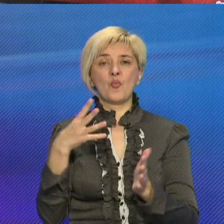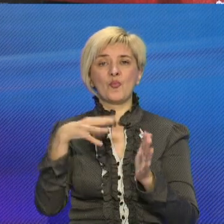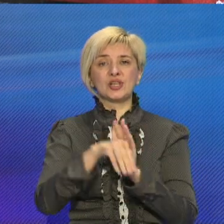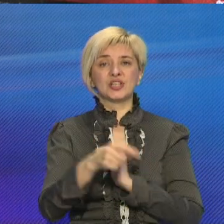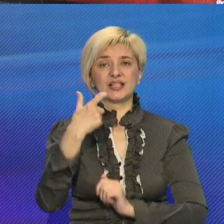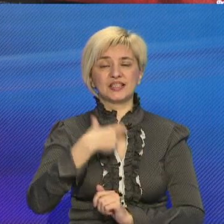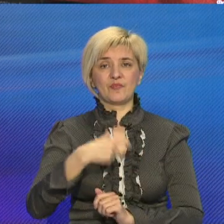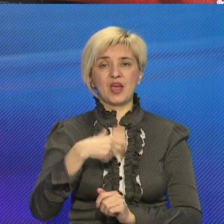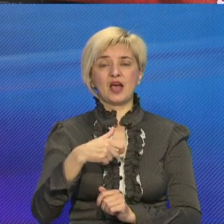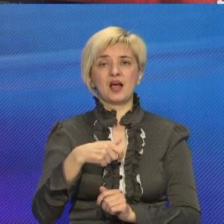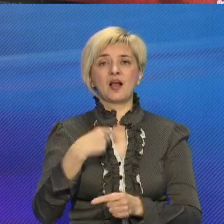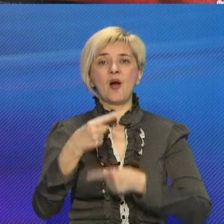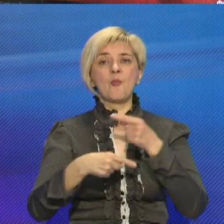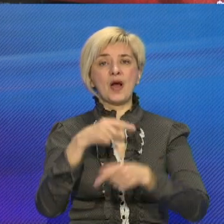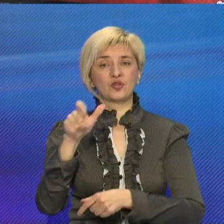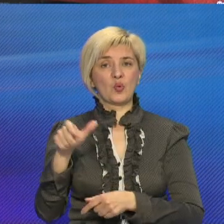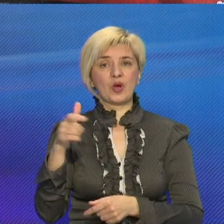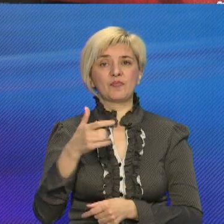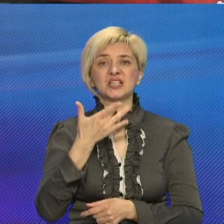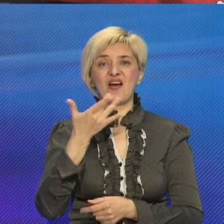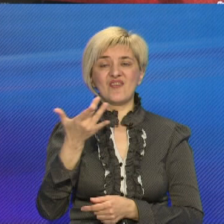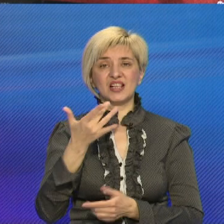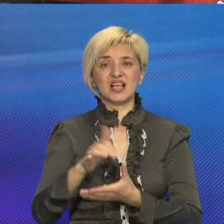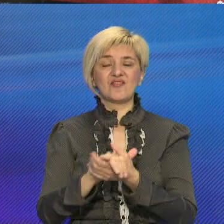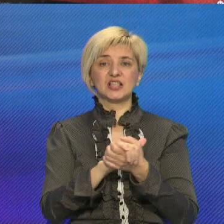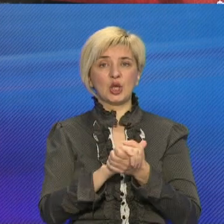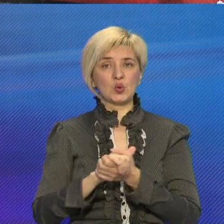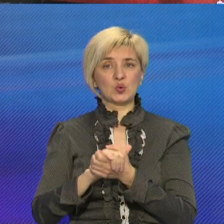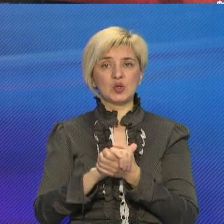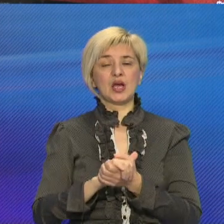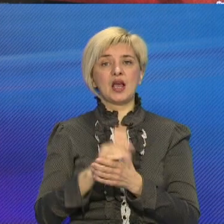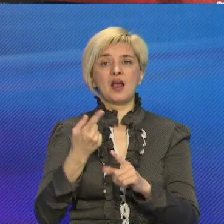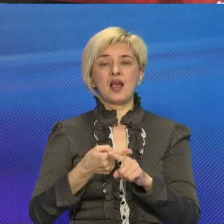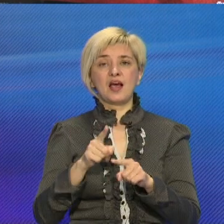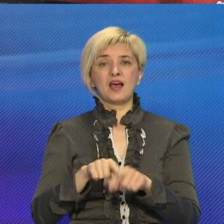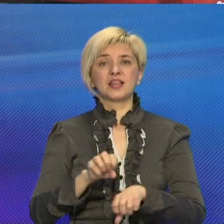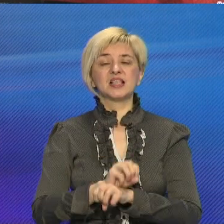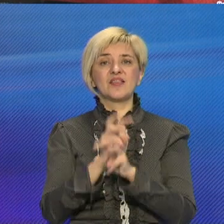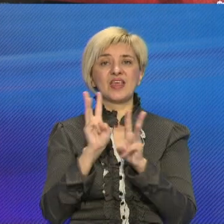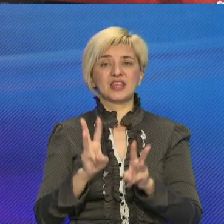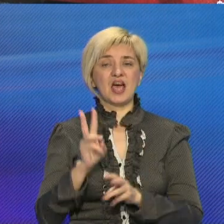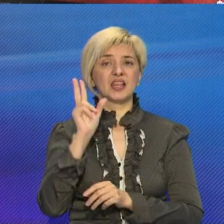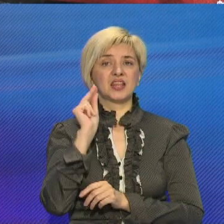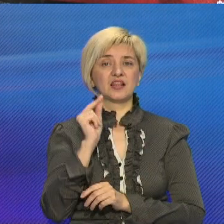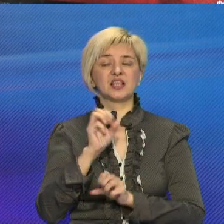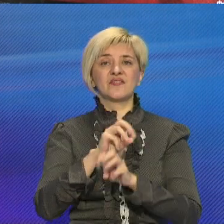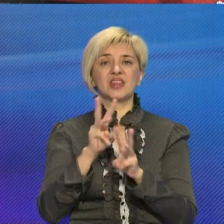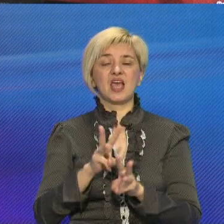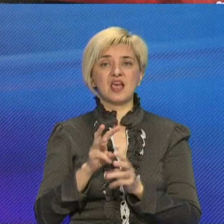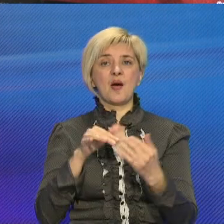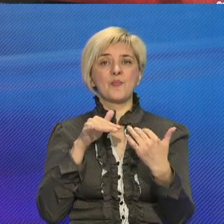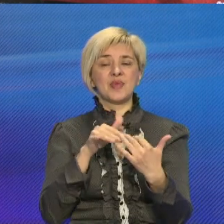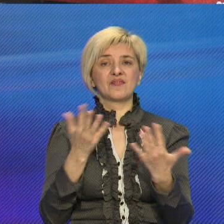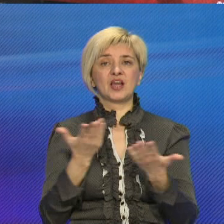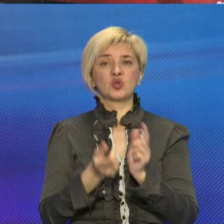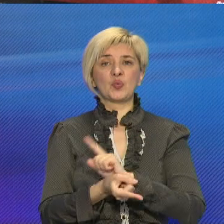потомкам Советского Союза, жителей Советского Союза, это святая дата, святая битва,